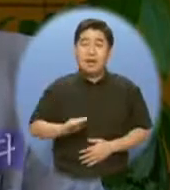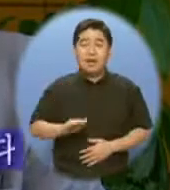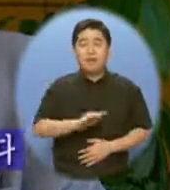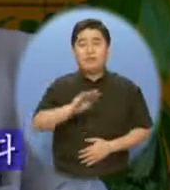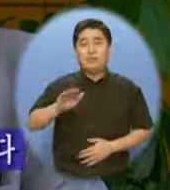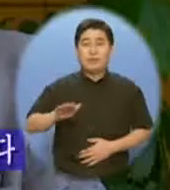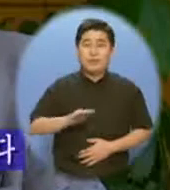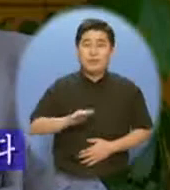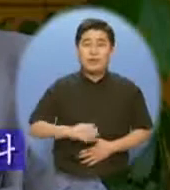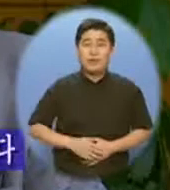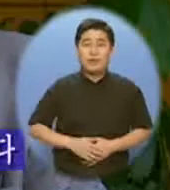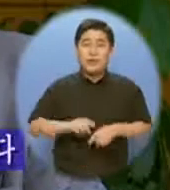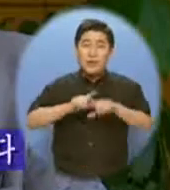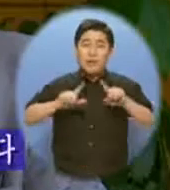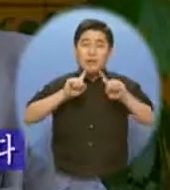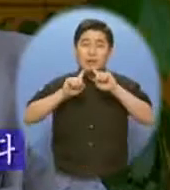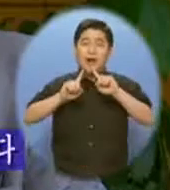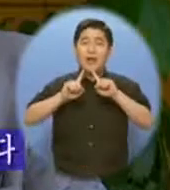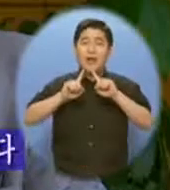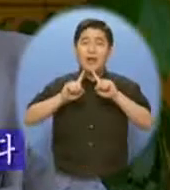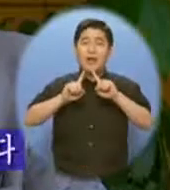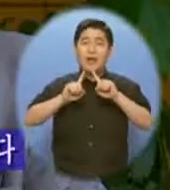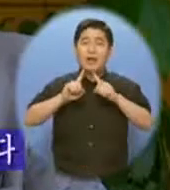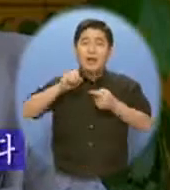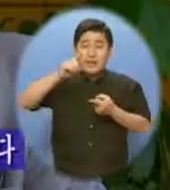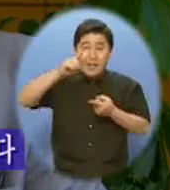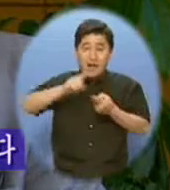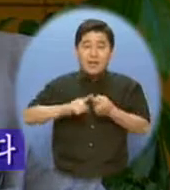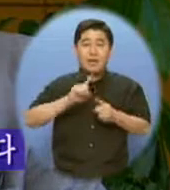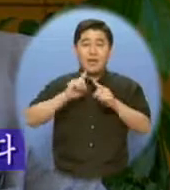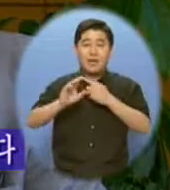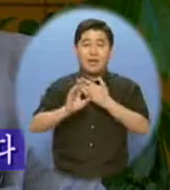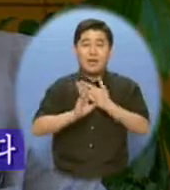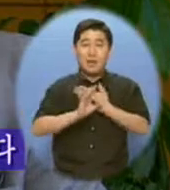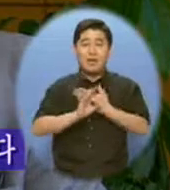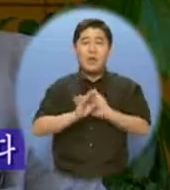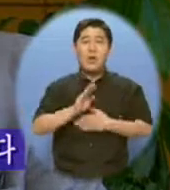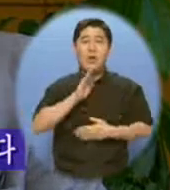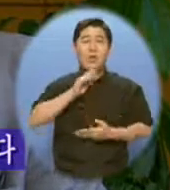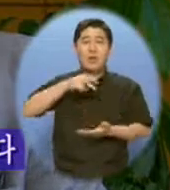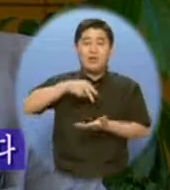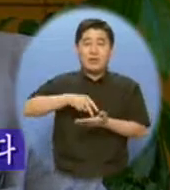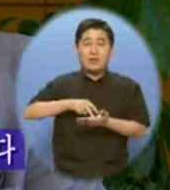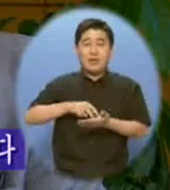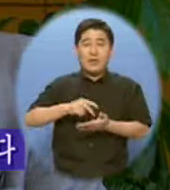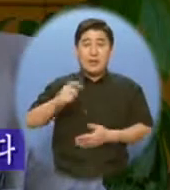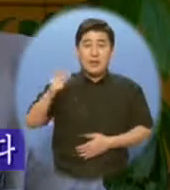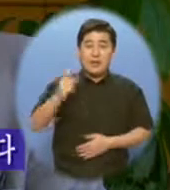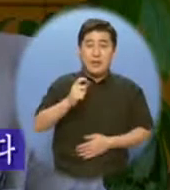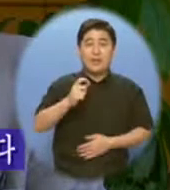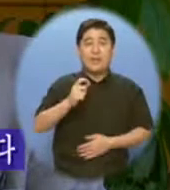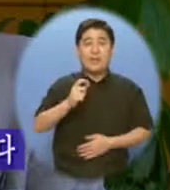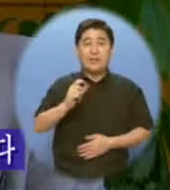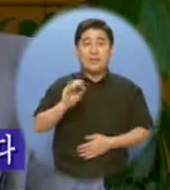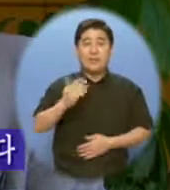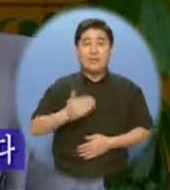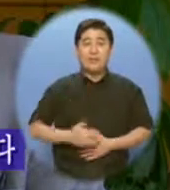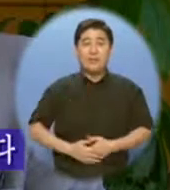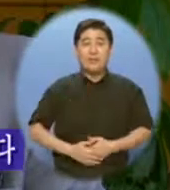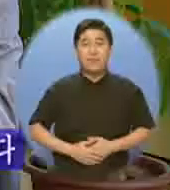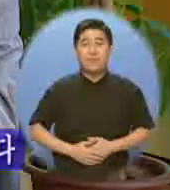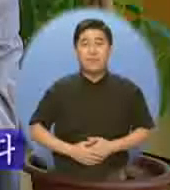그 표준말을 표준말답게 하기 위해서는 그 올바른 위치에 악센트를 넣어야